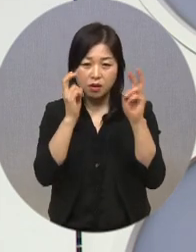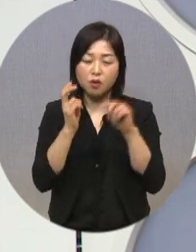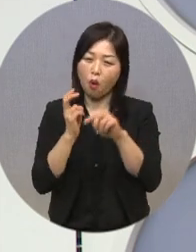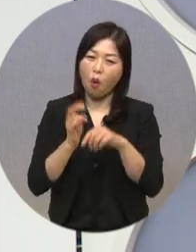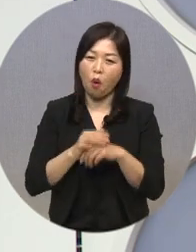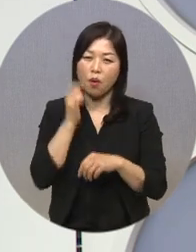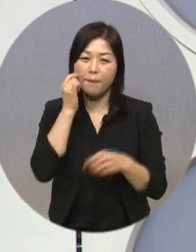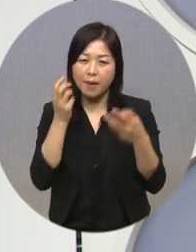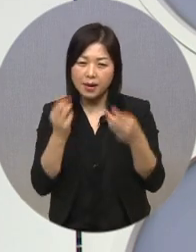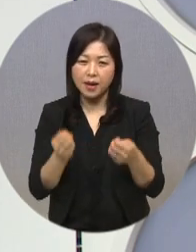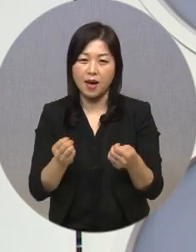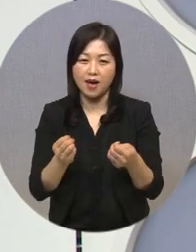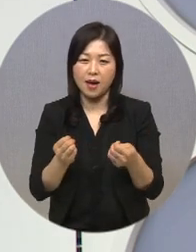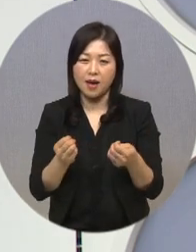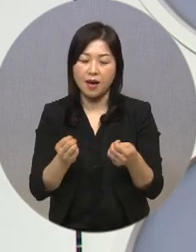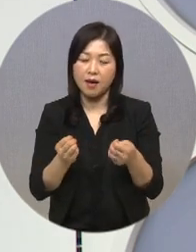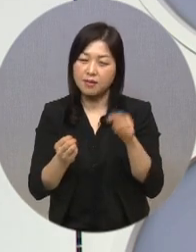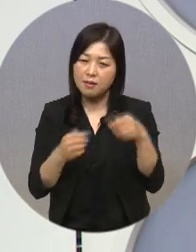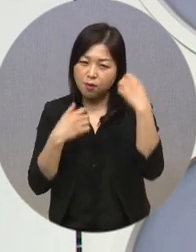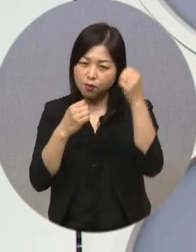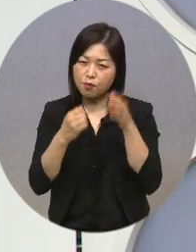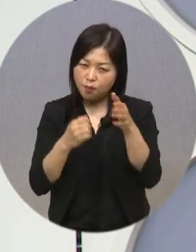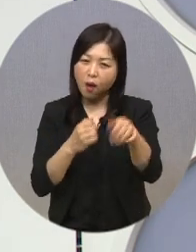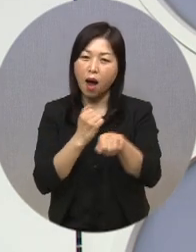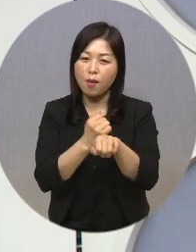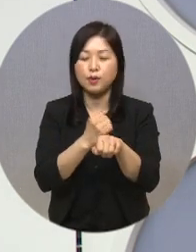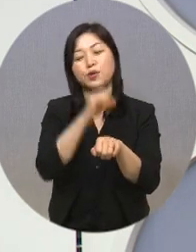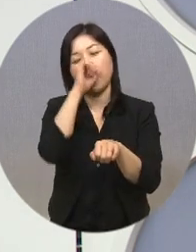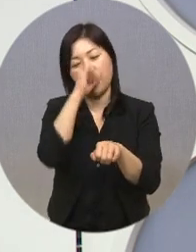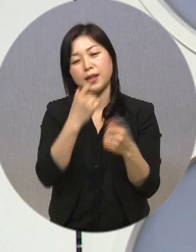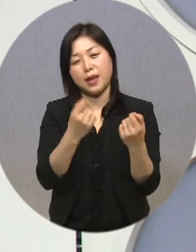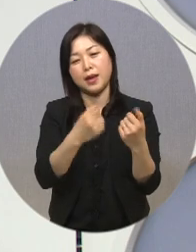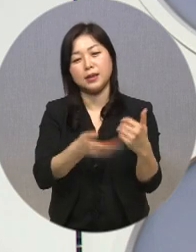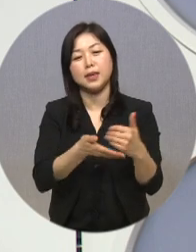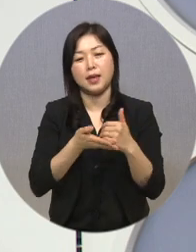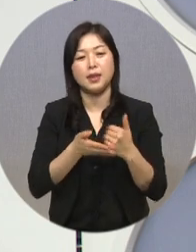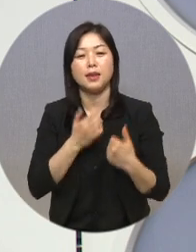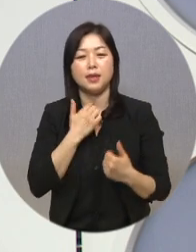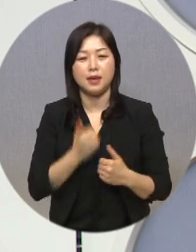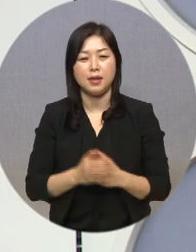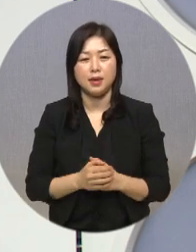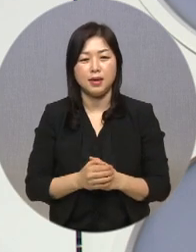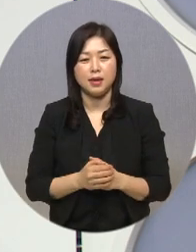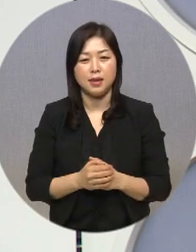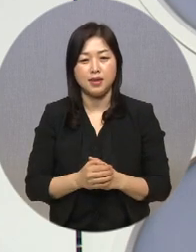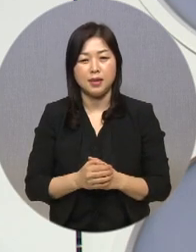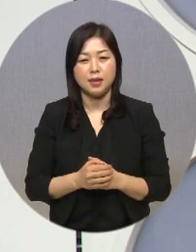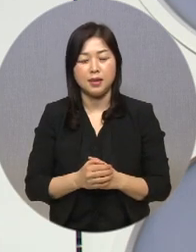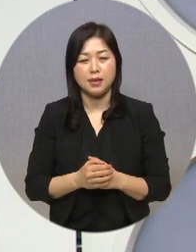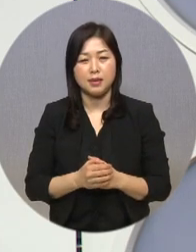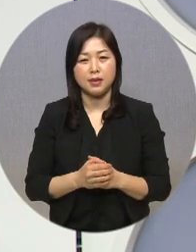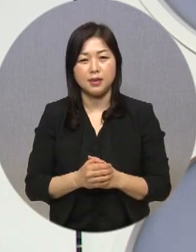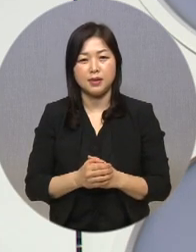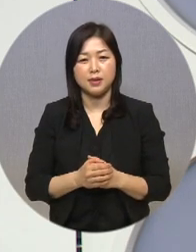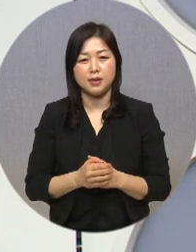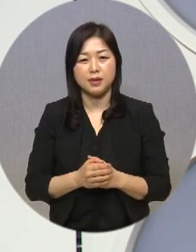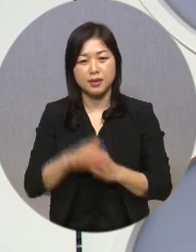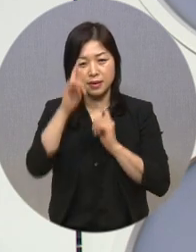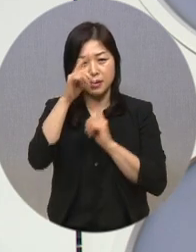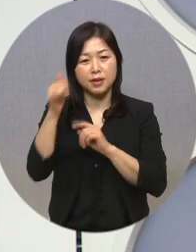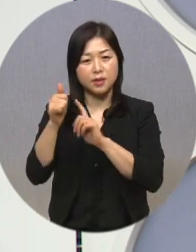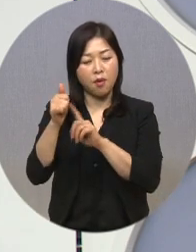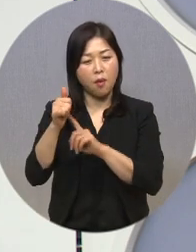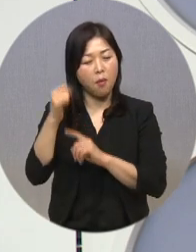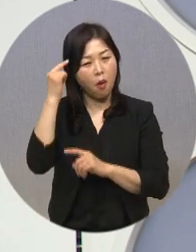아주 또 그리 나가는 게 좋겠다 뭐 이러면서 그 양반은 머리가 비상해서 이 연극할 때 그때만